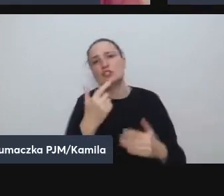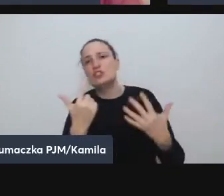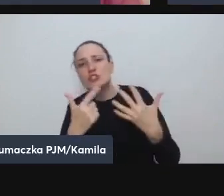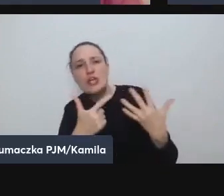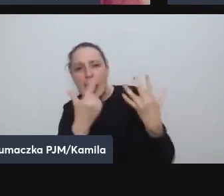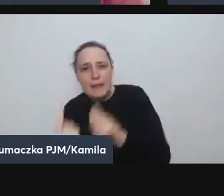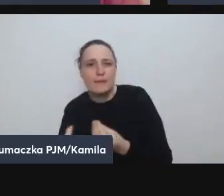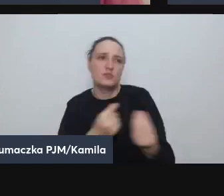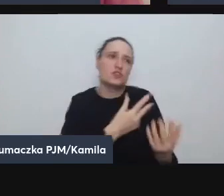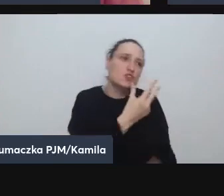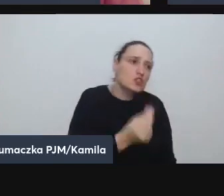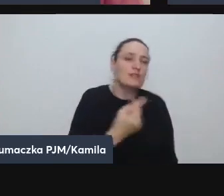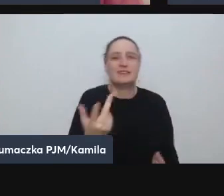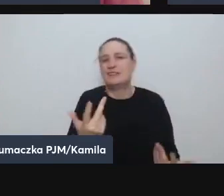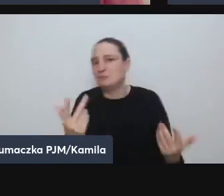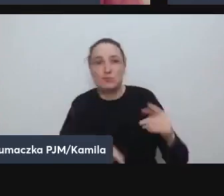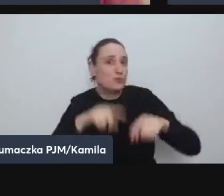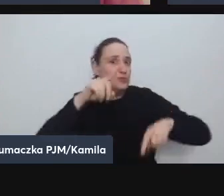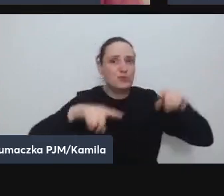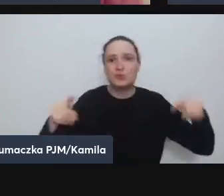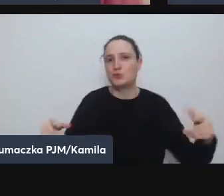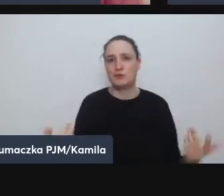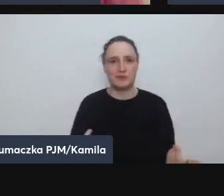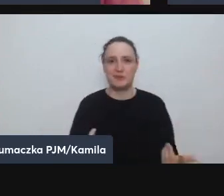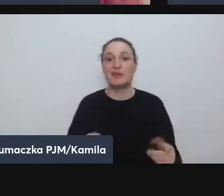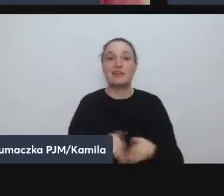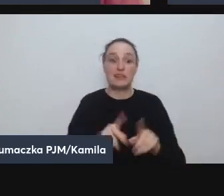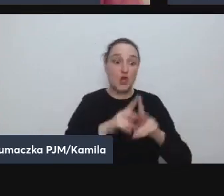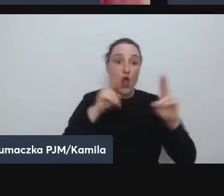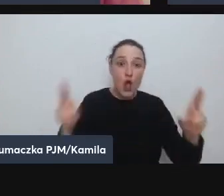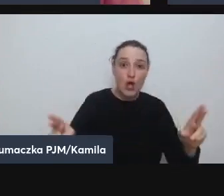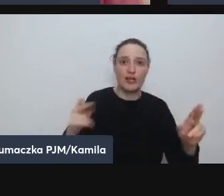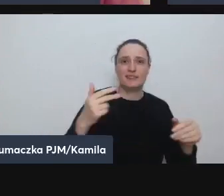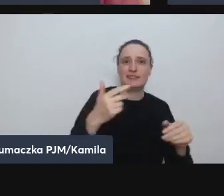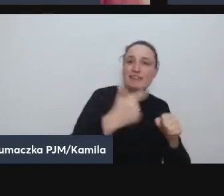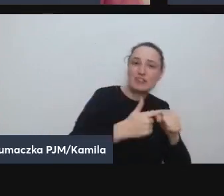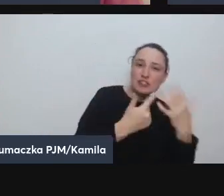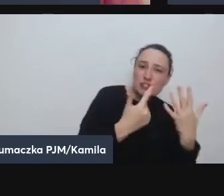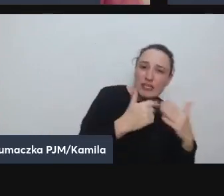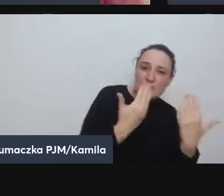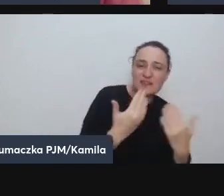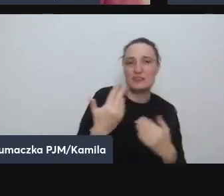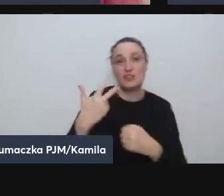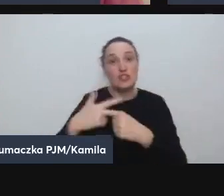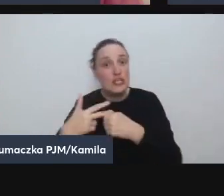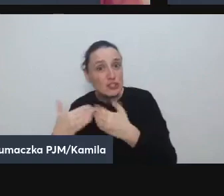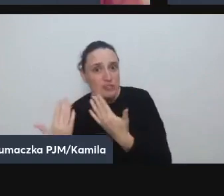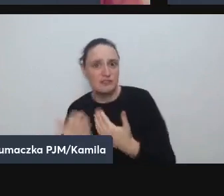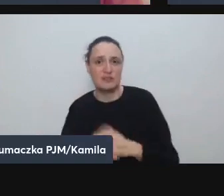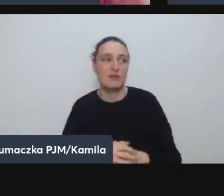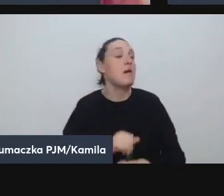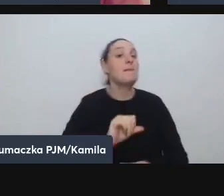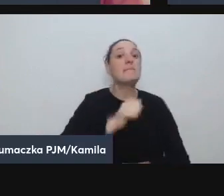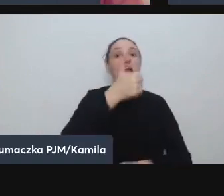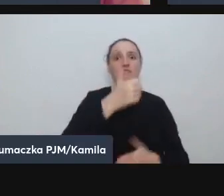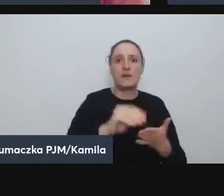a 35, że tu jest naprawdę duży ten przedział, że ta pierwsza miesiączka może być też w tym przedziale tam nawet od 10 tak do